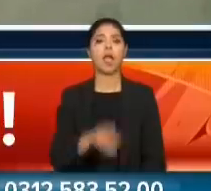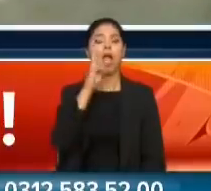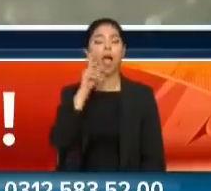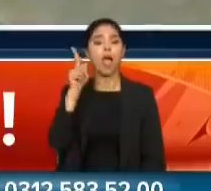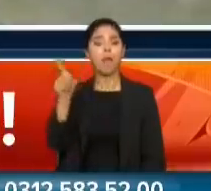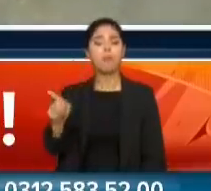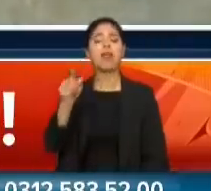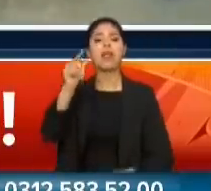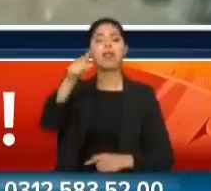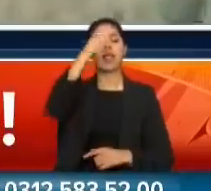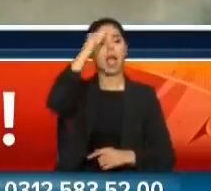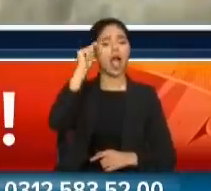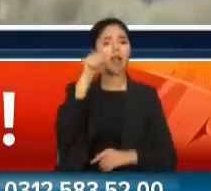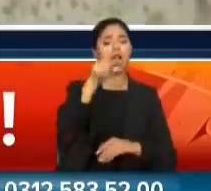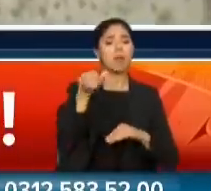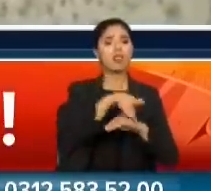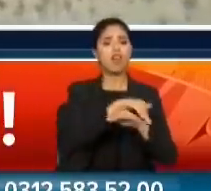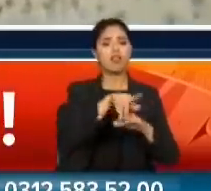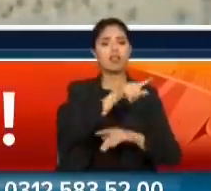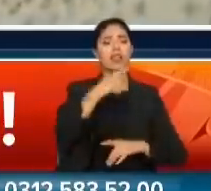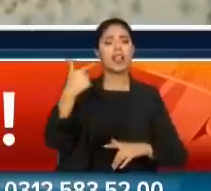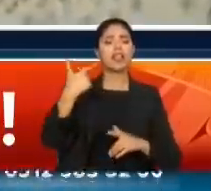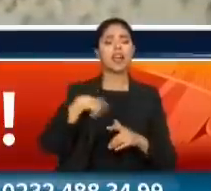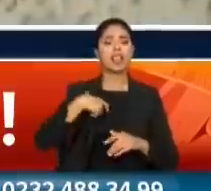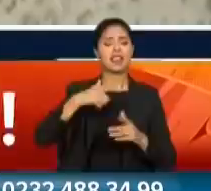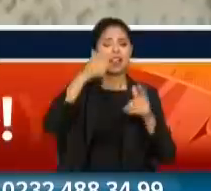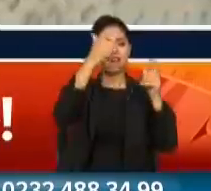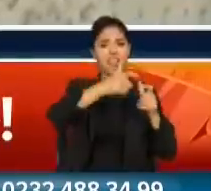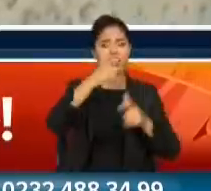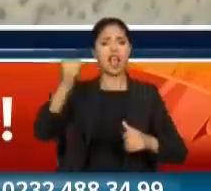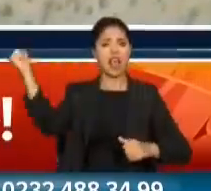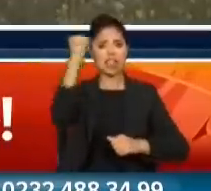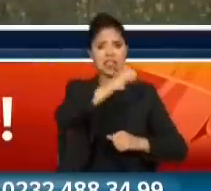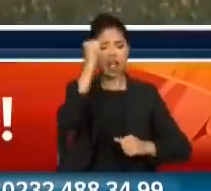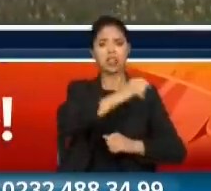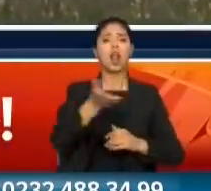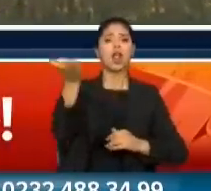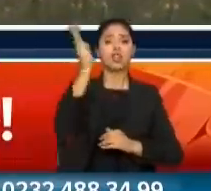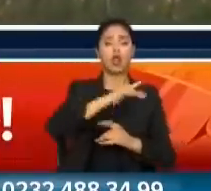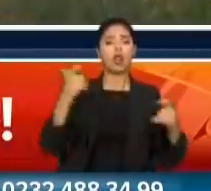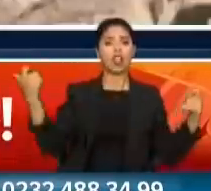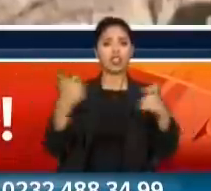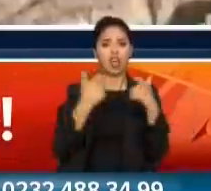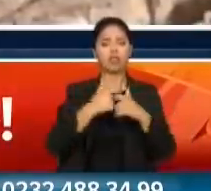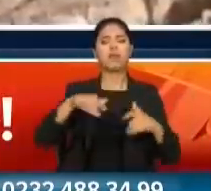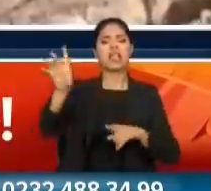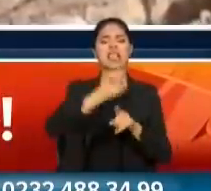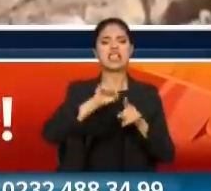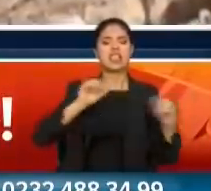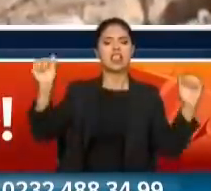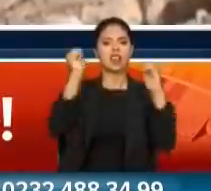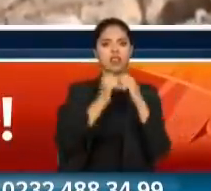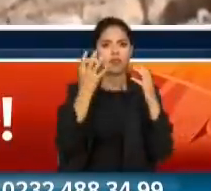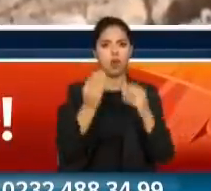Ermenistan'ın Azerbaycan sınırındaki sivil yerleşim yerlerine düzenlediği saldırılar ve ardından çıkan çatışma gerilimi